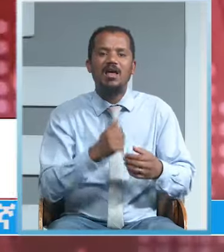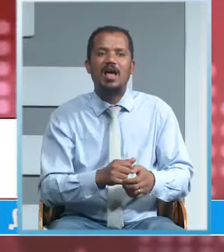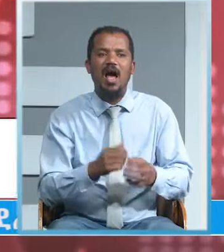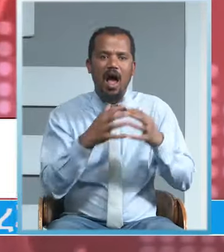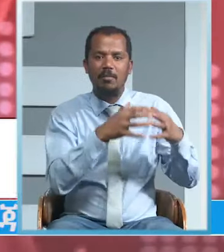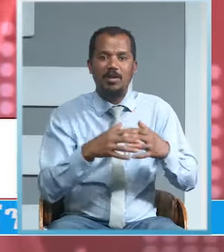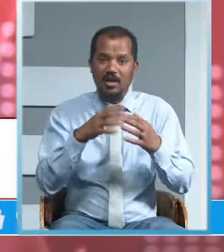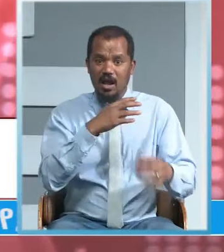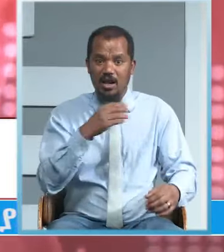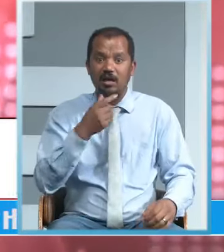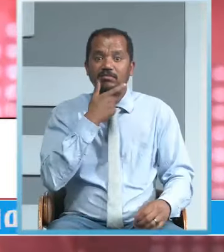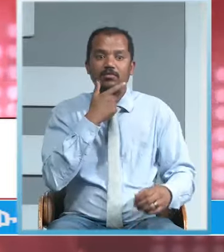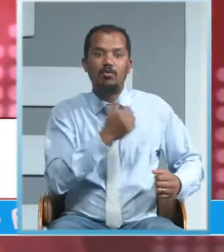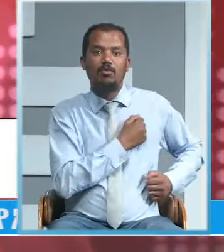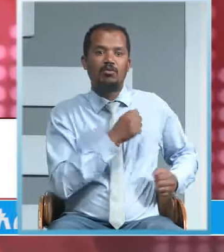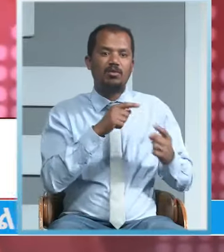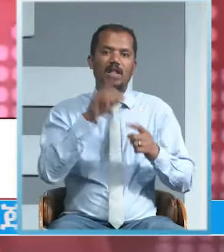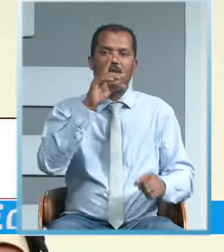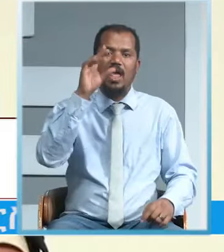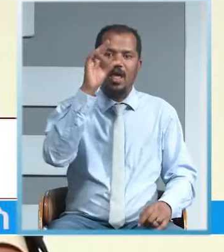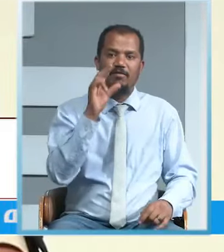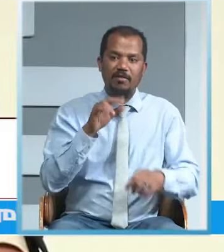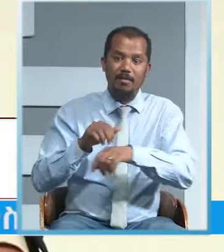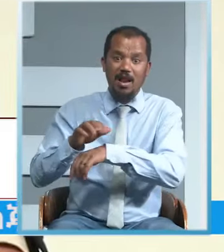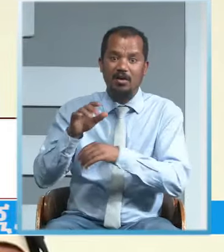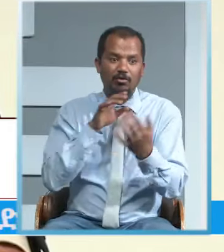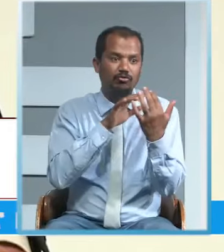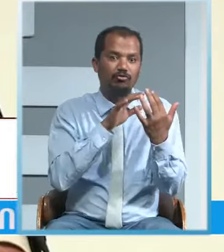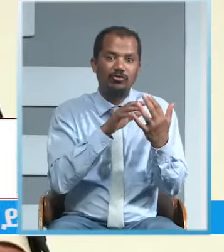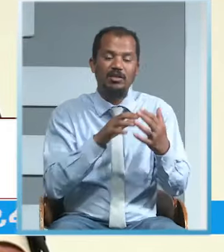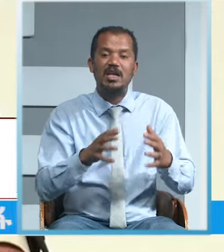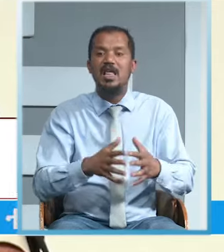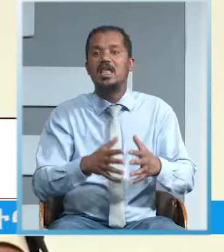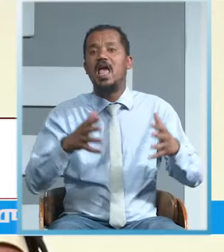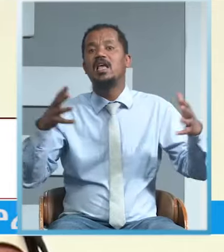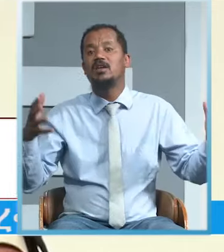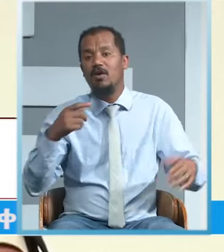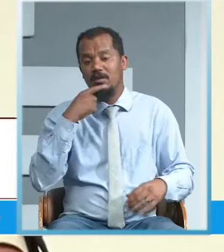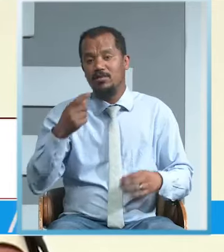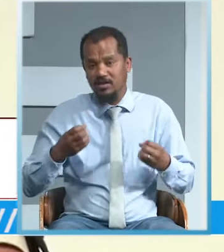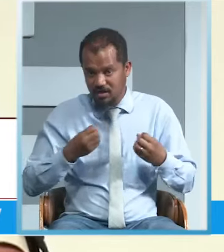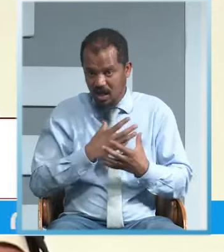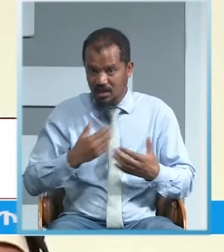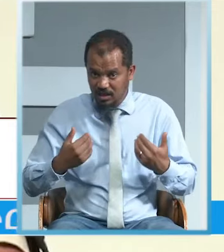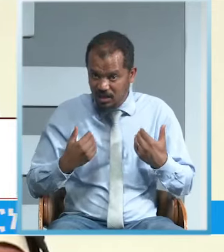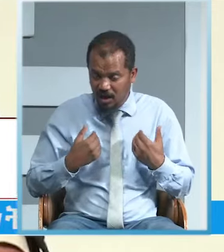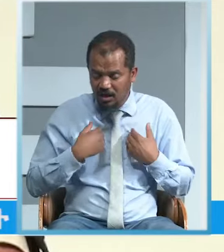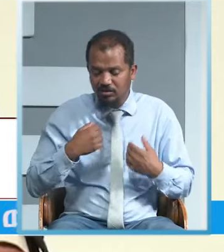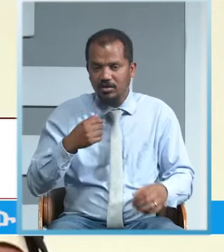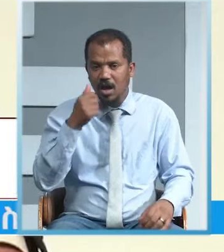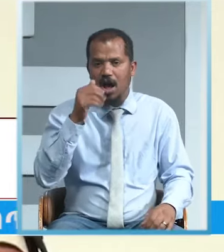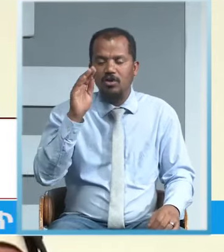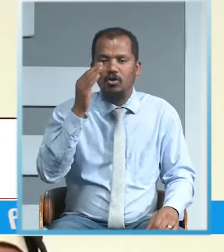ብሪታንያም ወታደሮቻቸውን ወደ ኬቭ መላክ ጦርነት አድማሱን ያሰፋዋል የሚል ስጋት እንዳላቸው